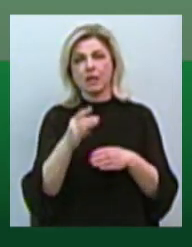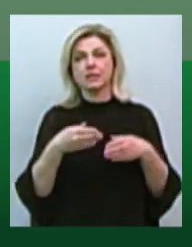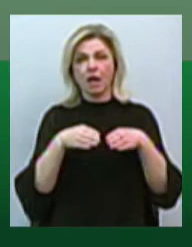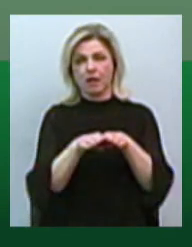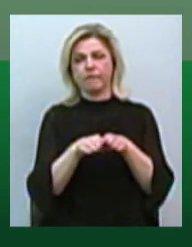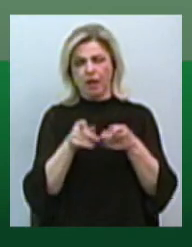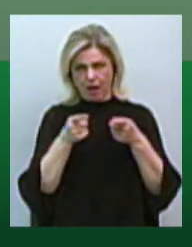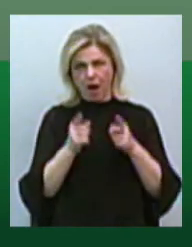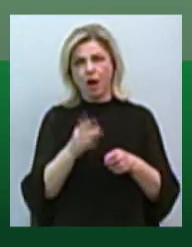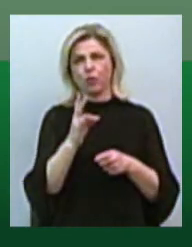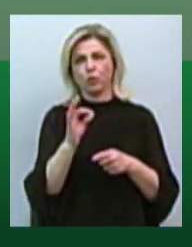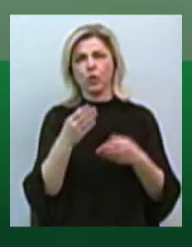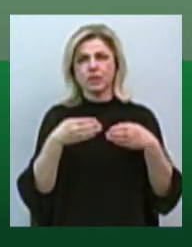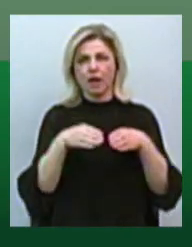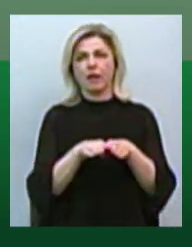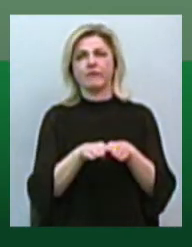реально закрився.